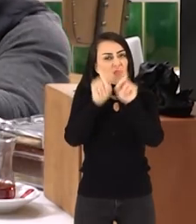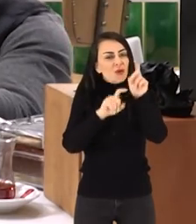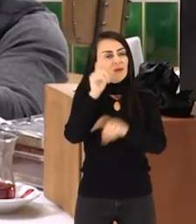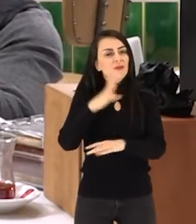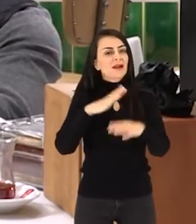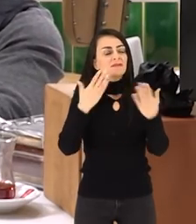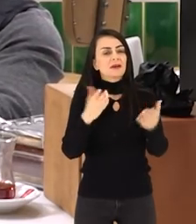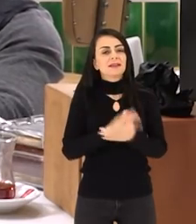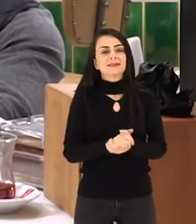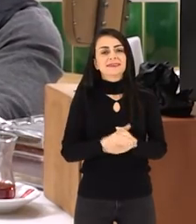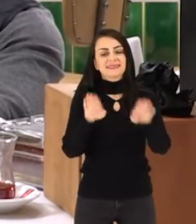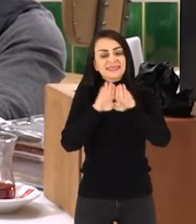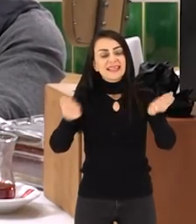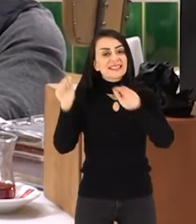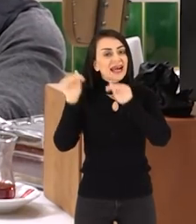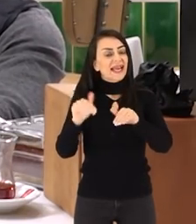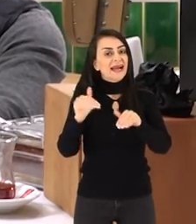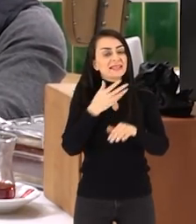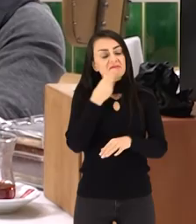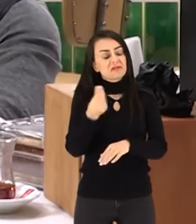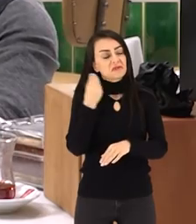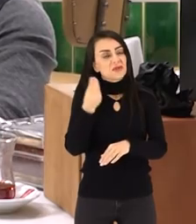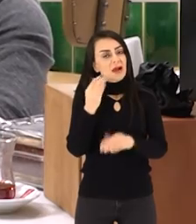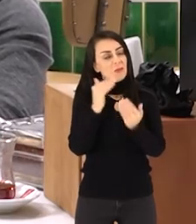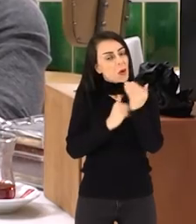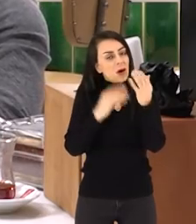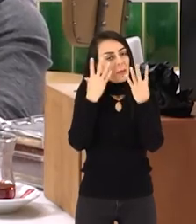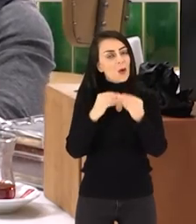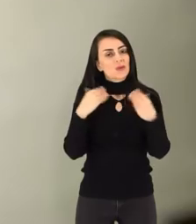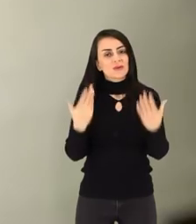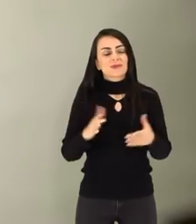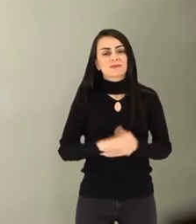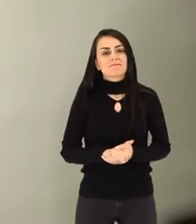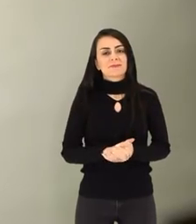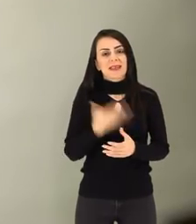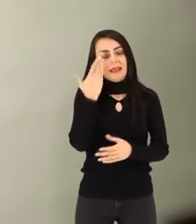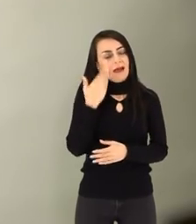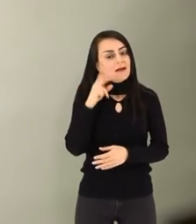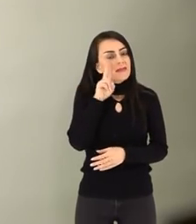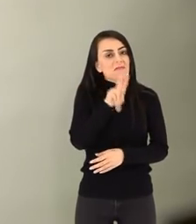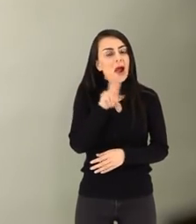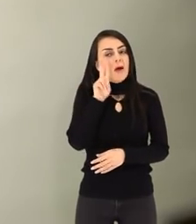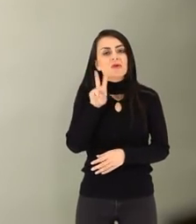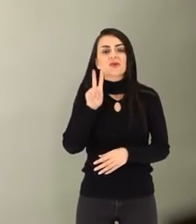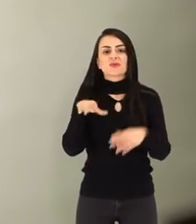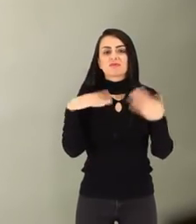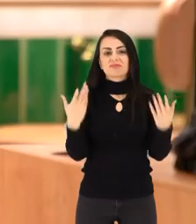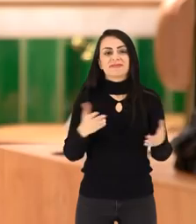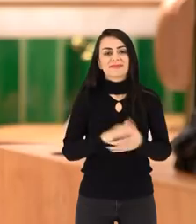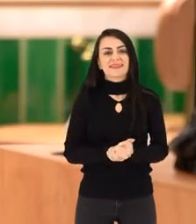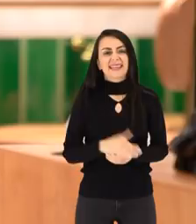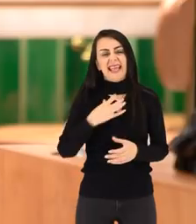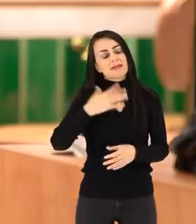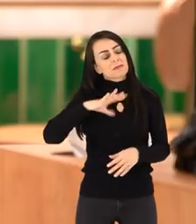için hiçbir şey yapmadım. Tezgah'a geldik, çok tuttu. Evet, doğru. İzledim, gördüm. Kendi